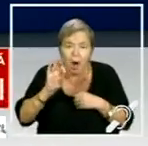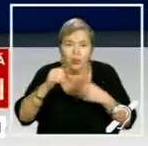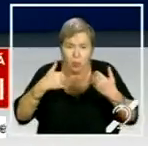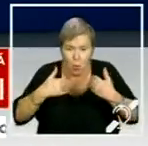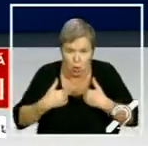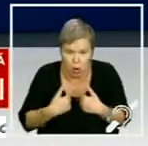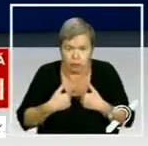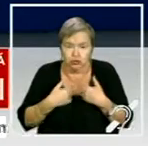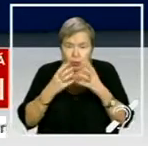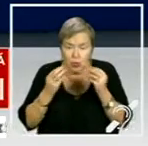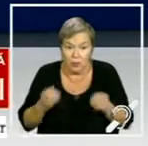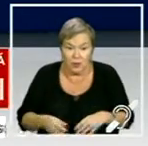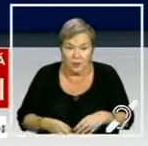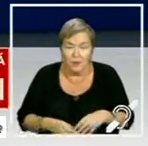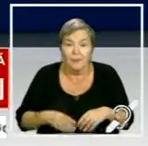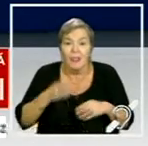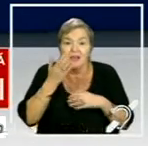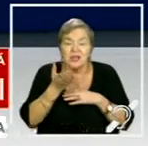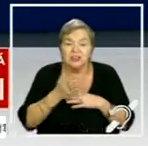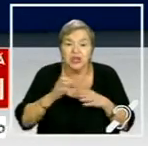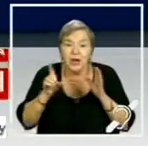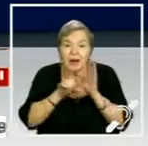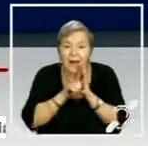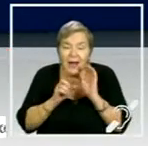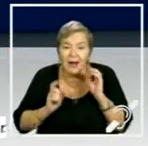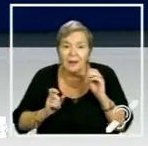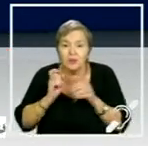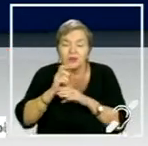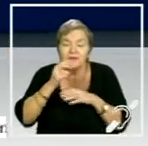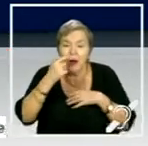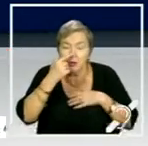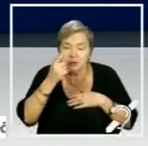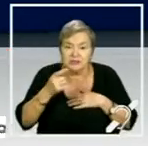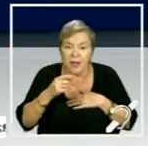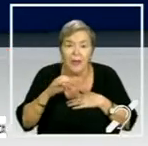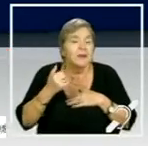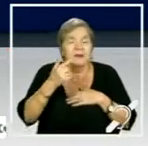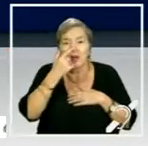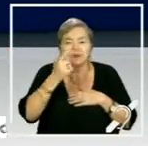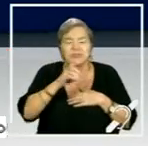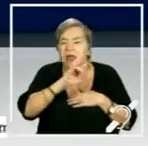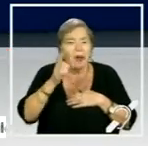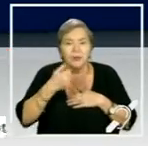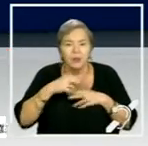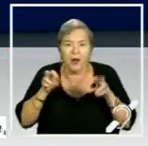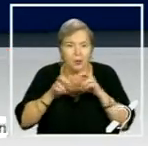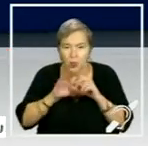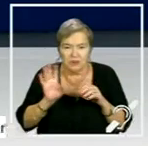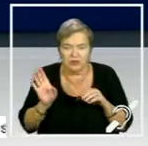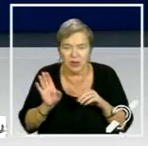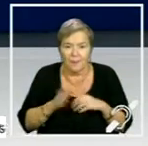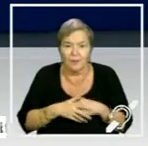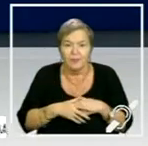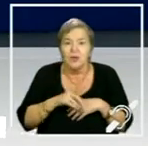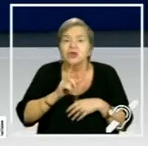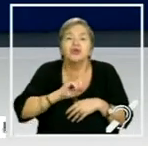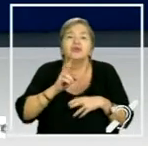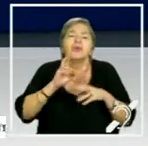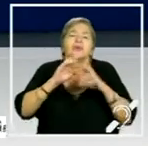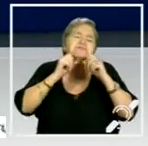Este o creanță legală a României asupra Rusiei, pe care Moscova însă nu o recunoaște, iar asta nu ne